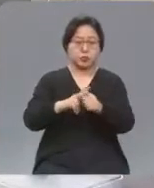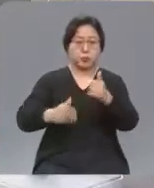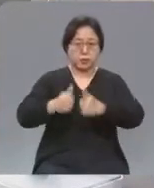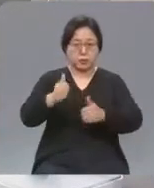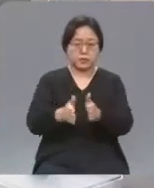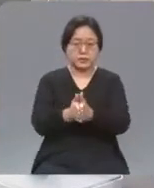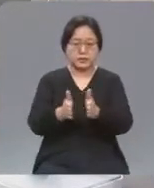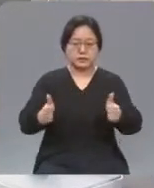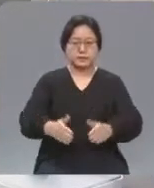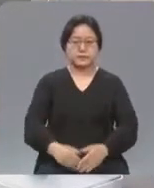들어갑니다